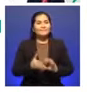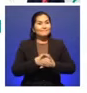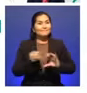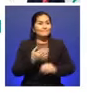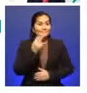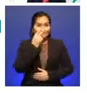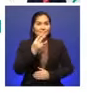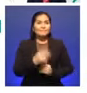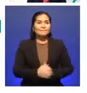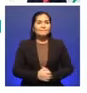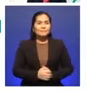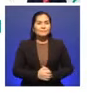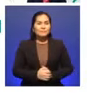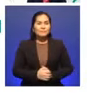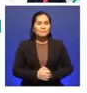ยค่ะ